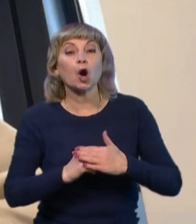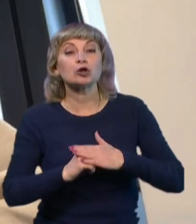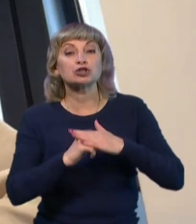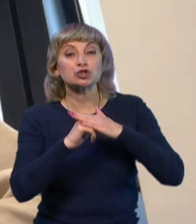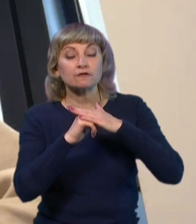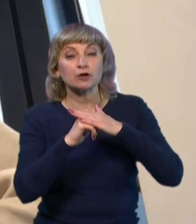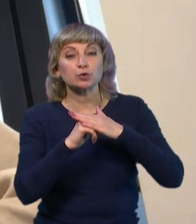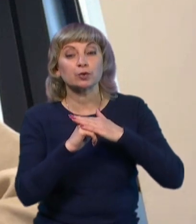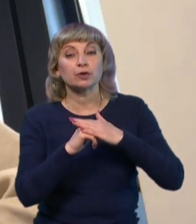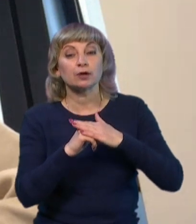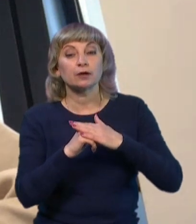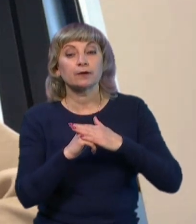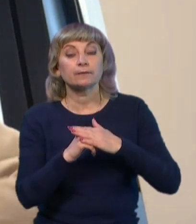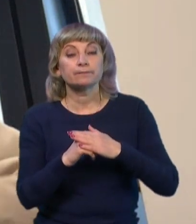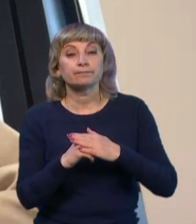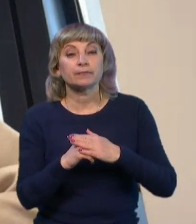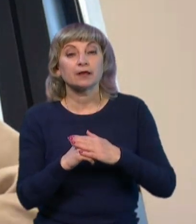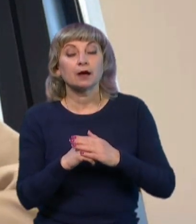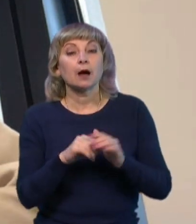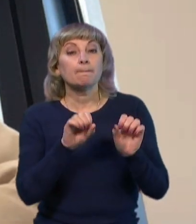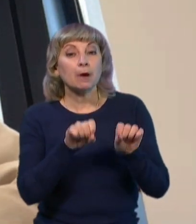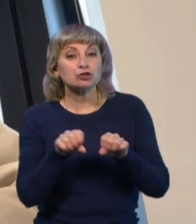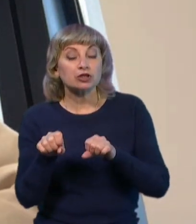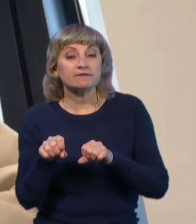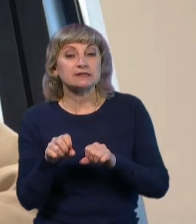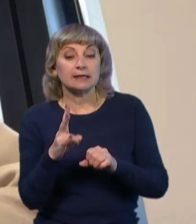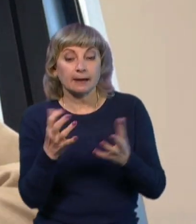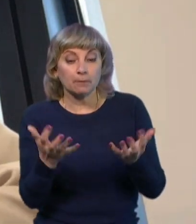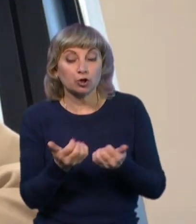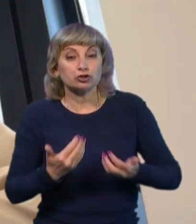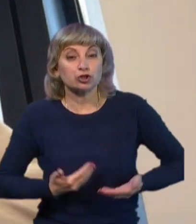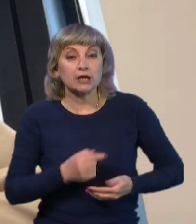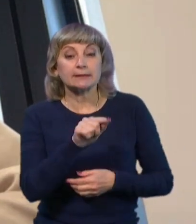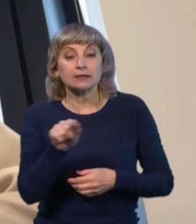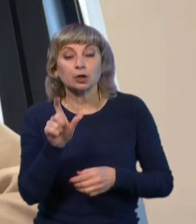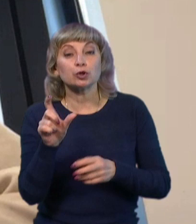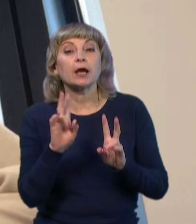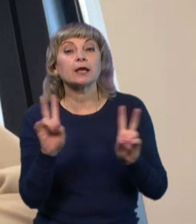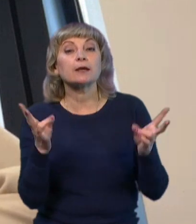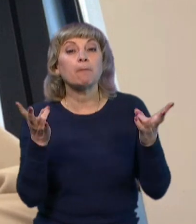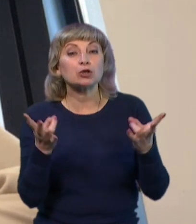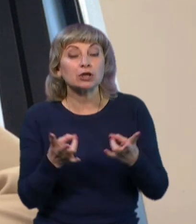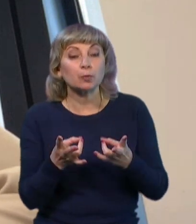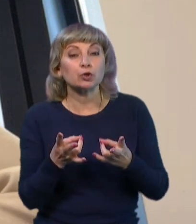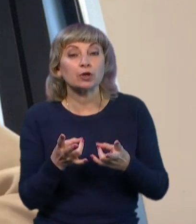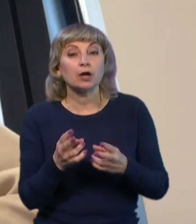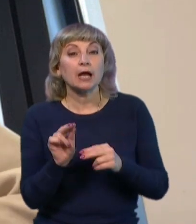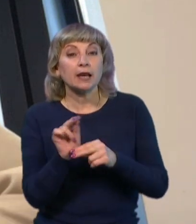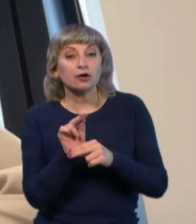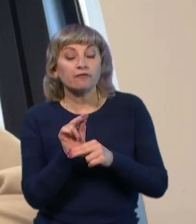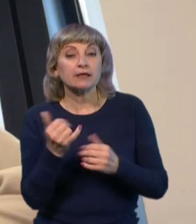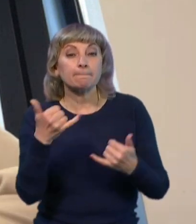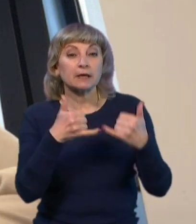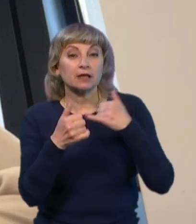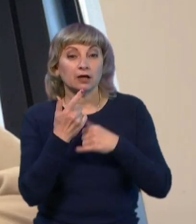основою, скажімо так, можливості на порятунок життя тих людей, які потребують при лікуванні